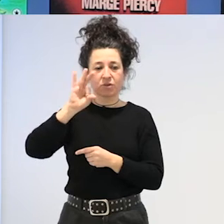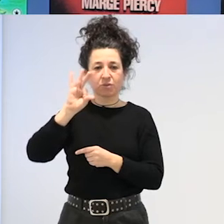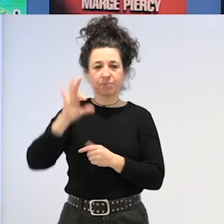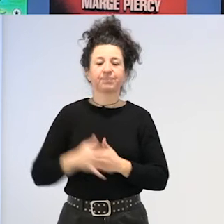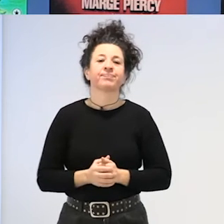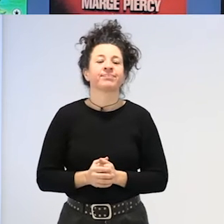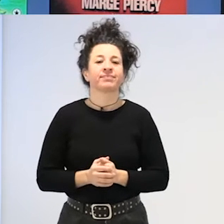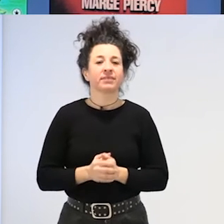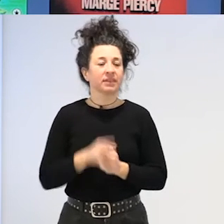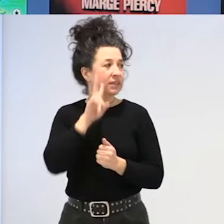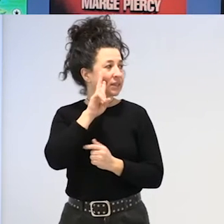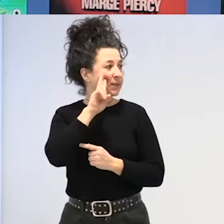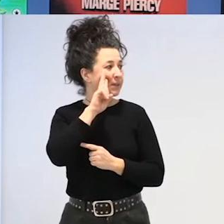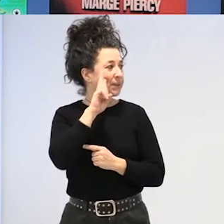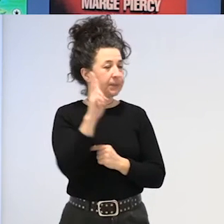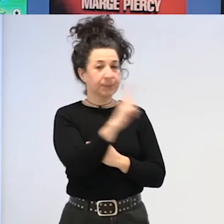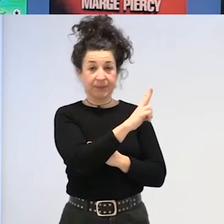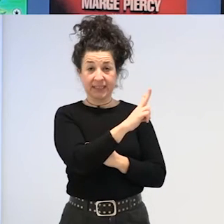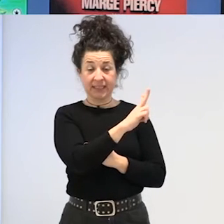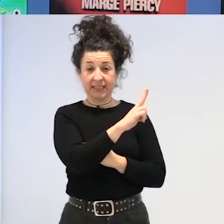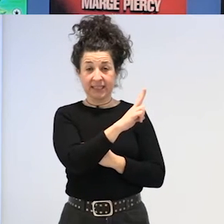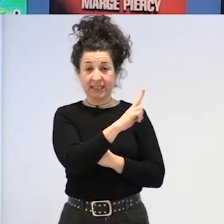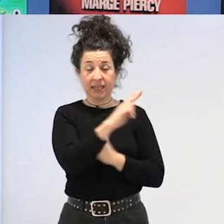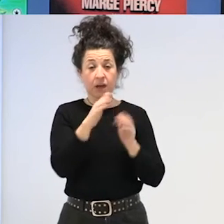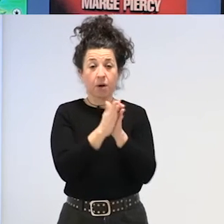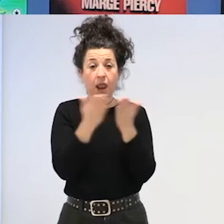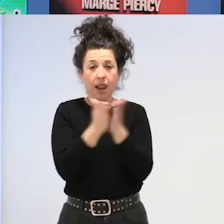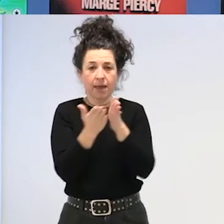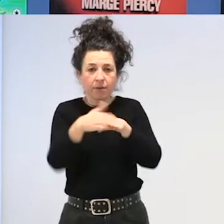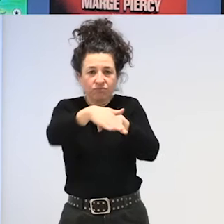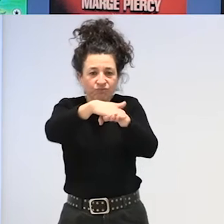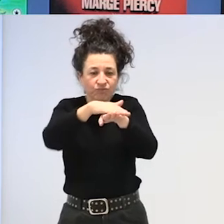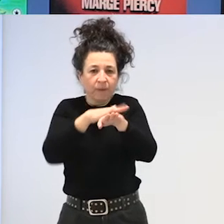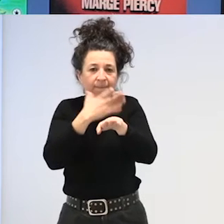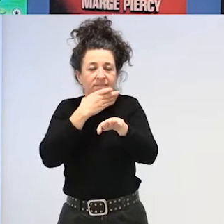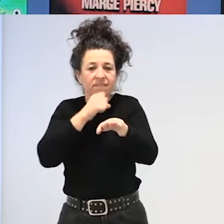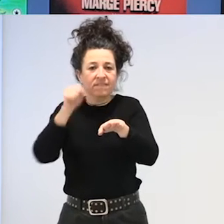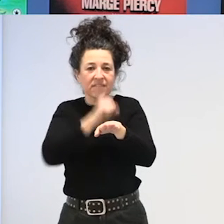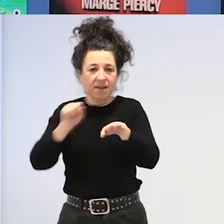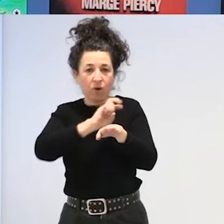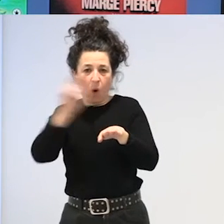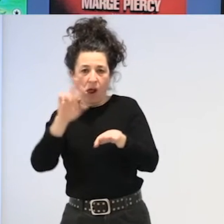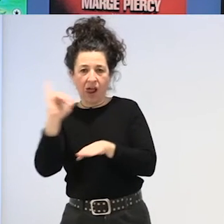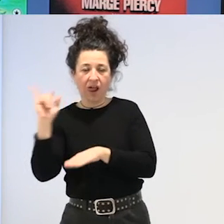ikusiko zue liburua sal zoragarriak, eta beste batzuk daude.